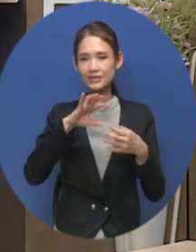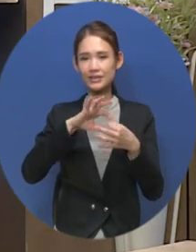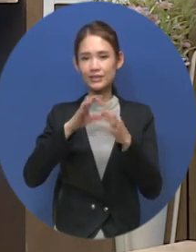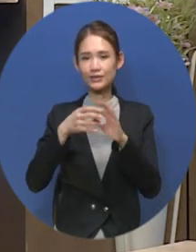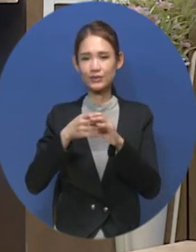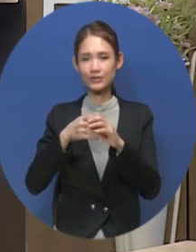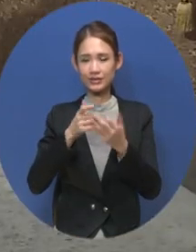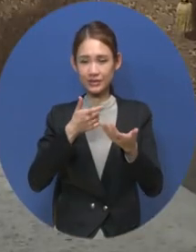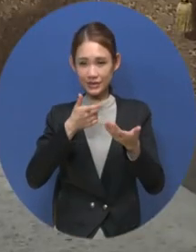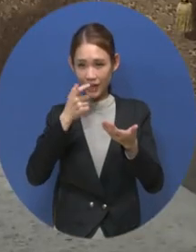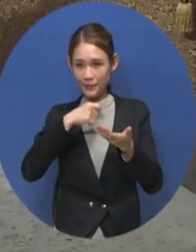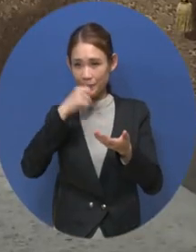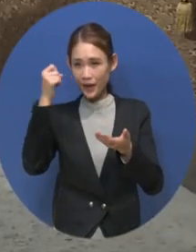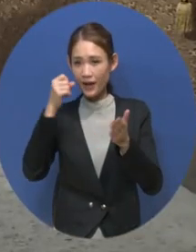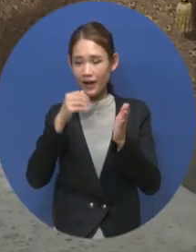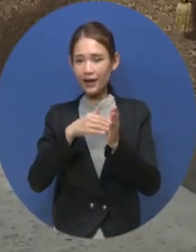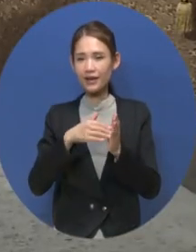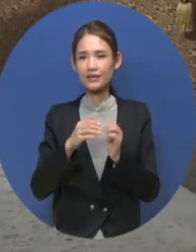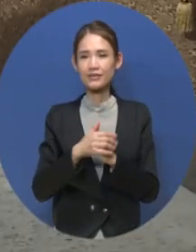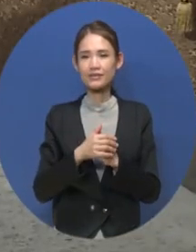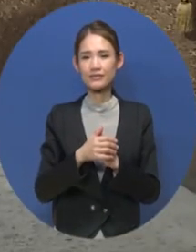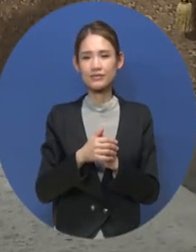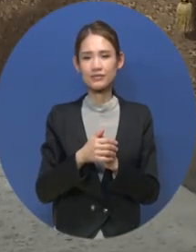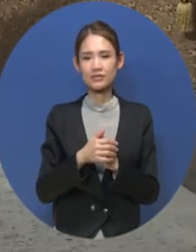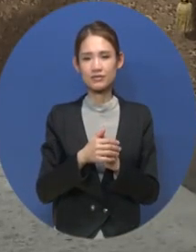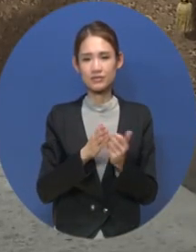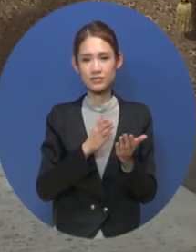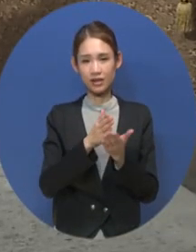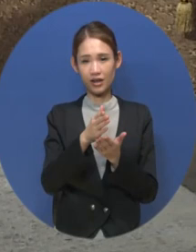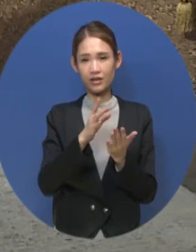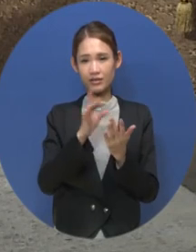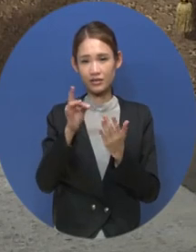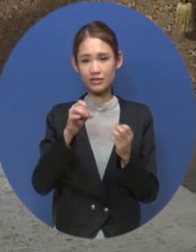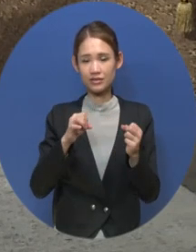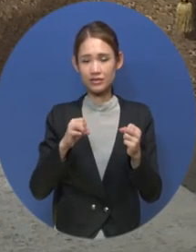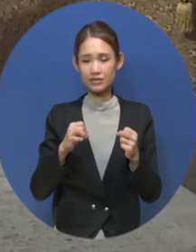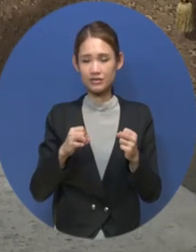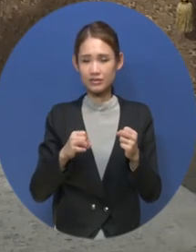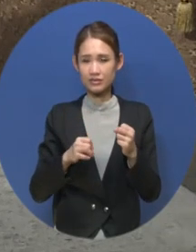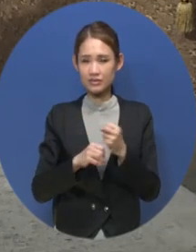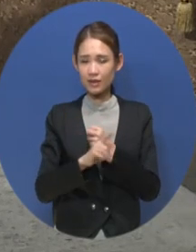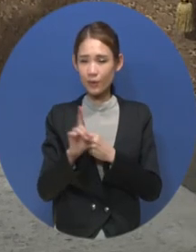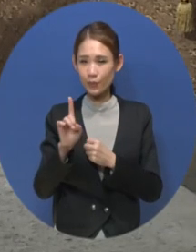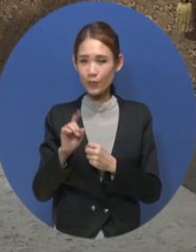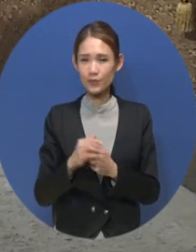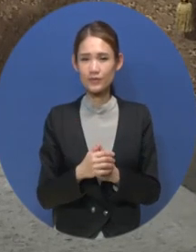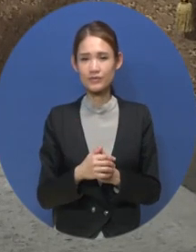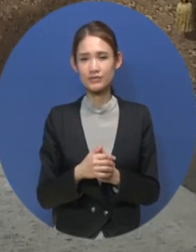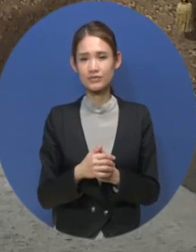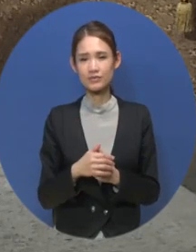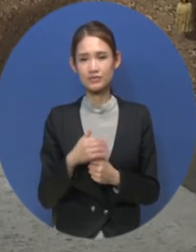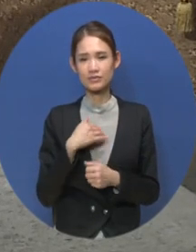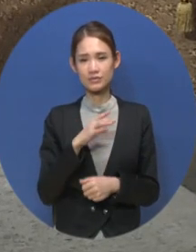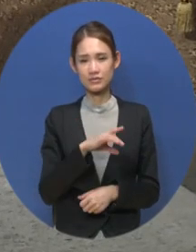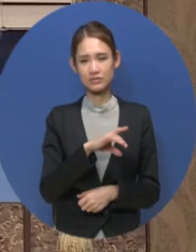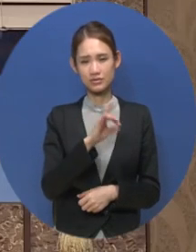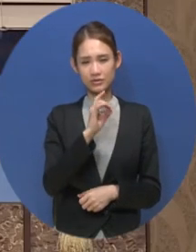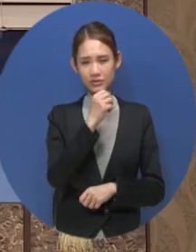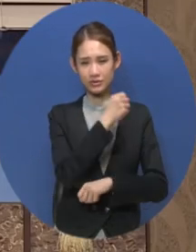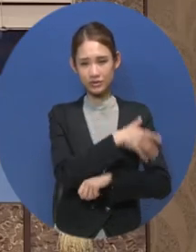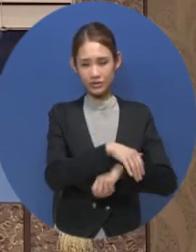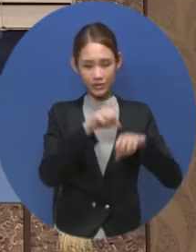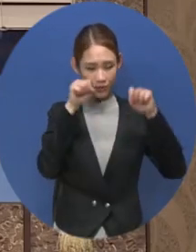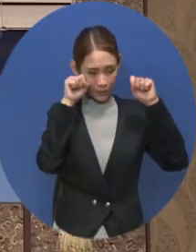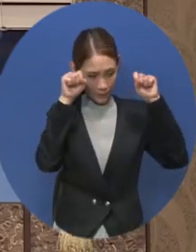사격 금메달리스트신데 예. 그럼 이 종목을 사격을 하게 된 뭐 특별한 계기가 있으신가요? 예, 저는 맨 처음